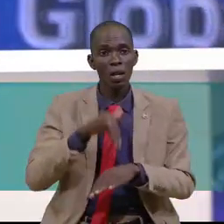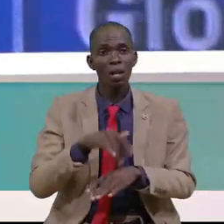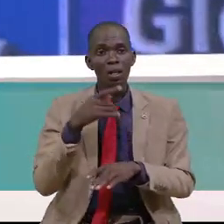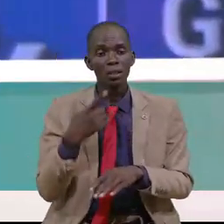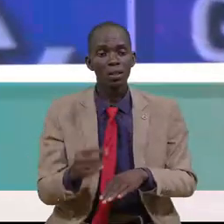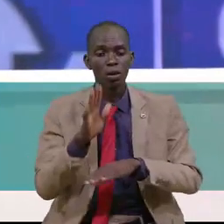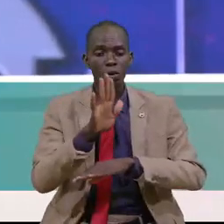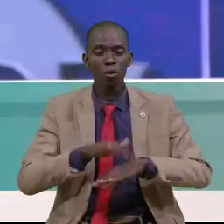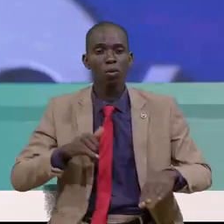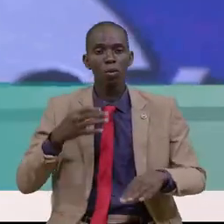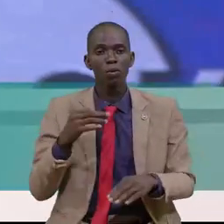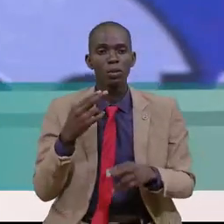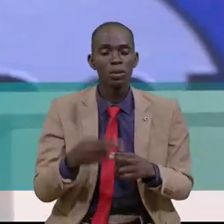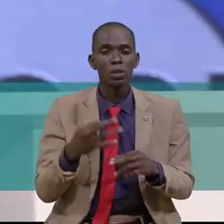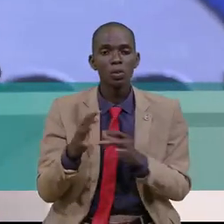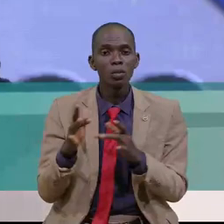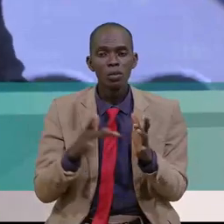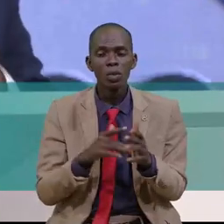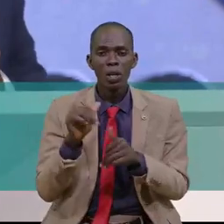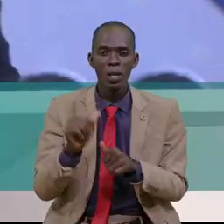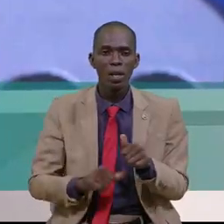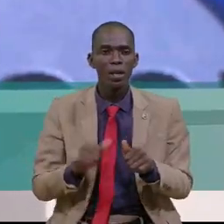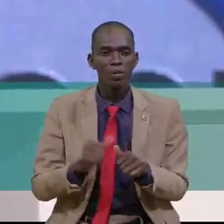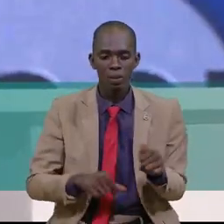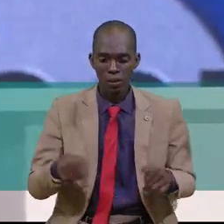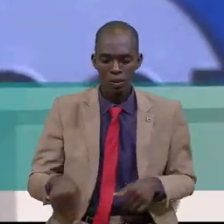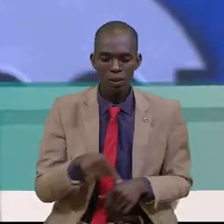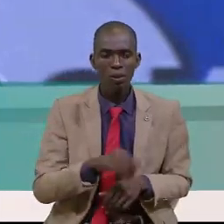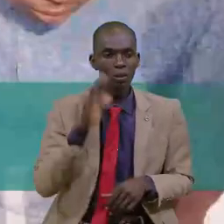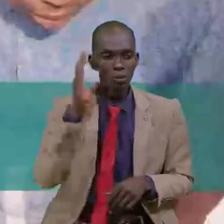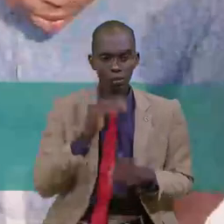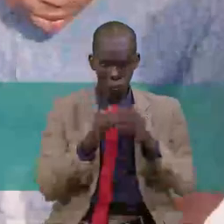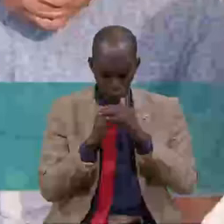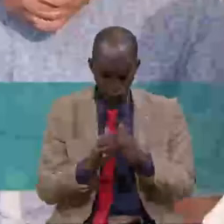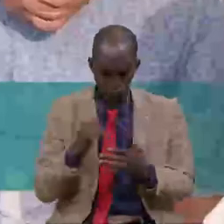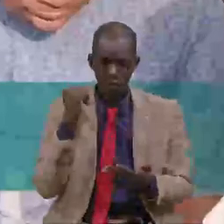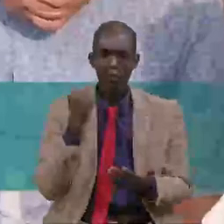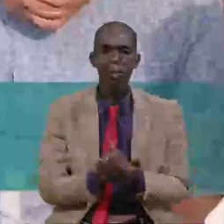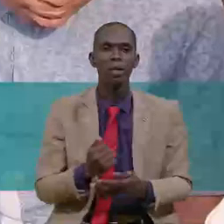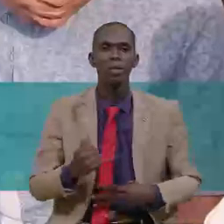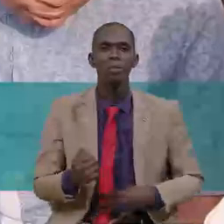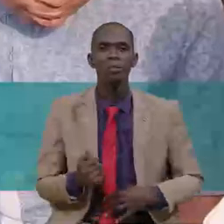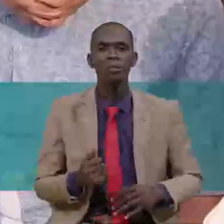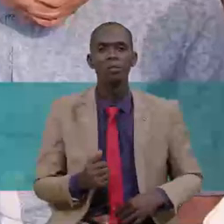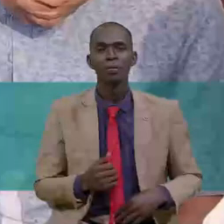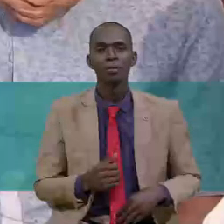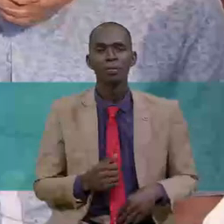de Jésus, tout genou fléchisse. Un bon amen.